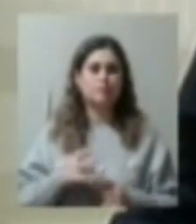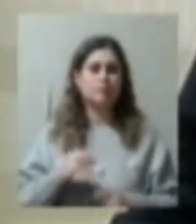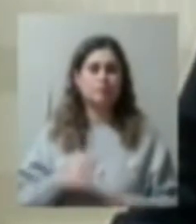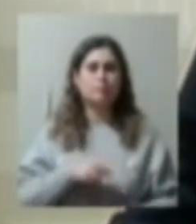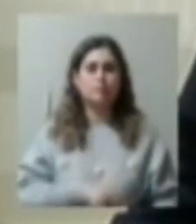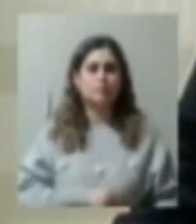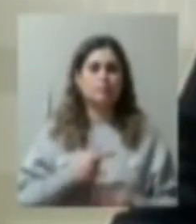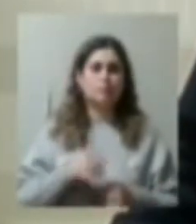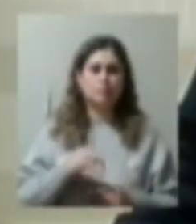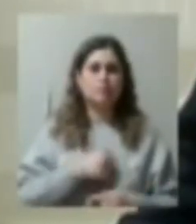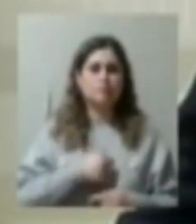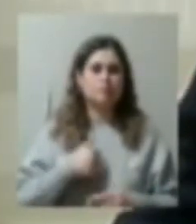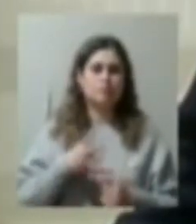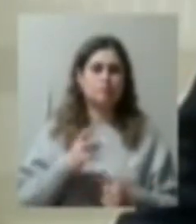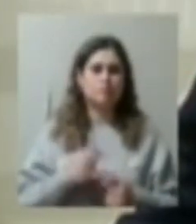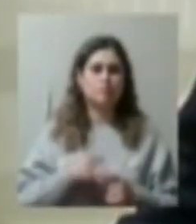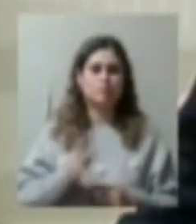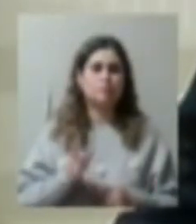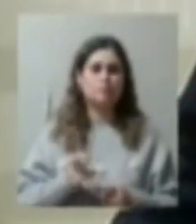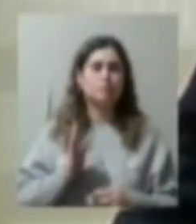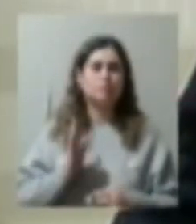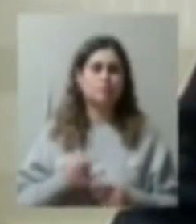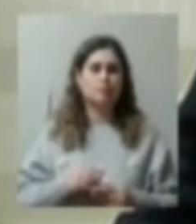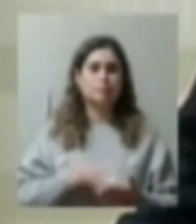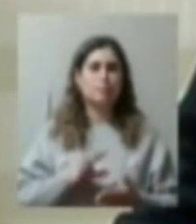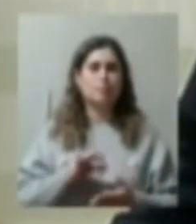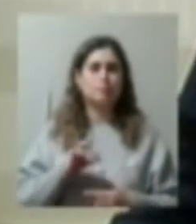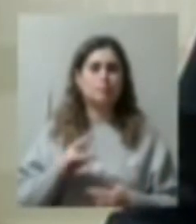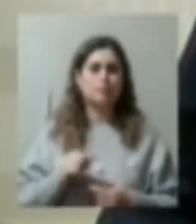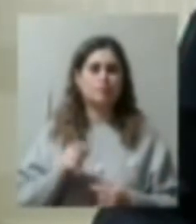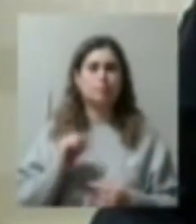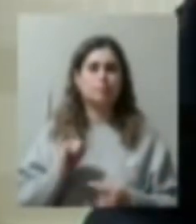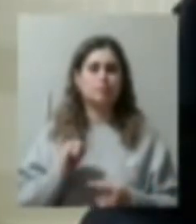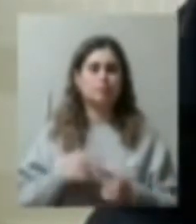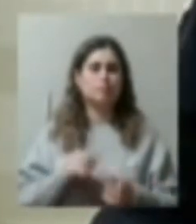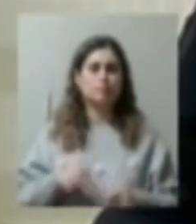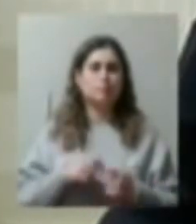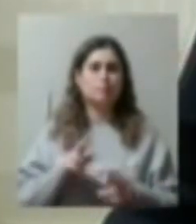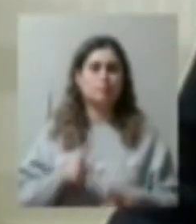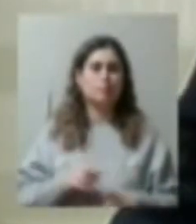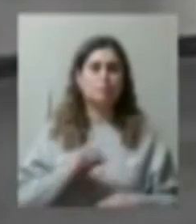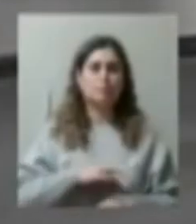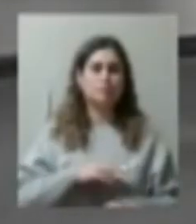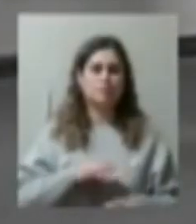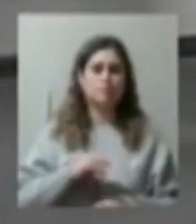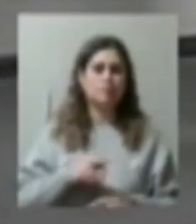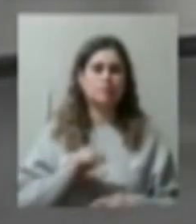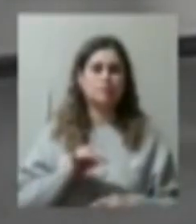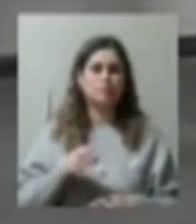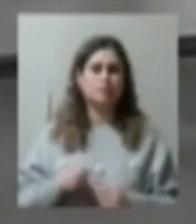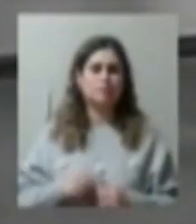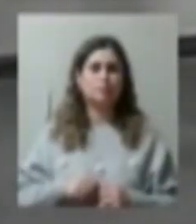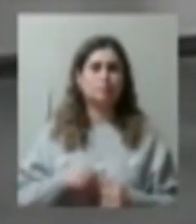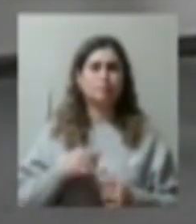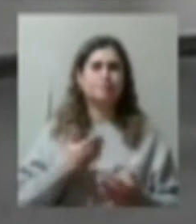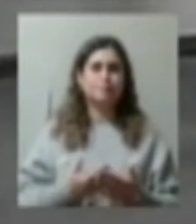пристегнулись, то саме на цього таксиста буде винесено постанову за порушення прав користування пасивними засобами безпеки. Ну, от,